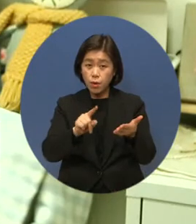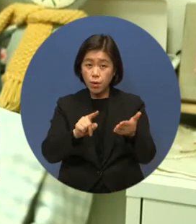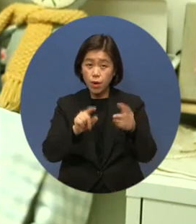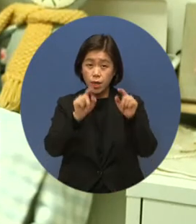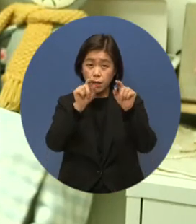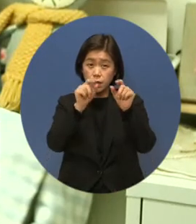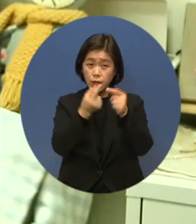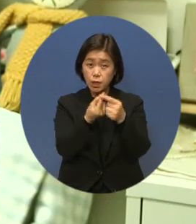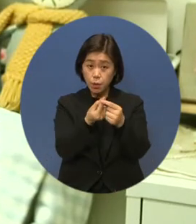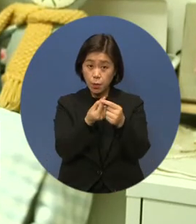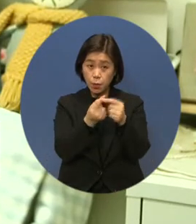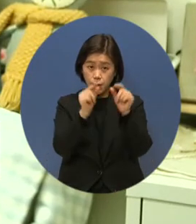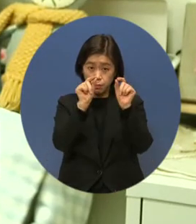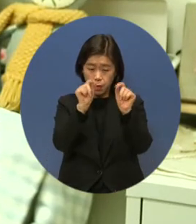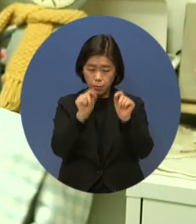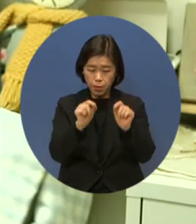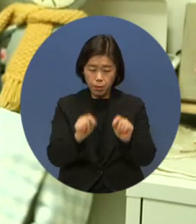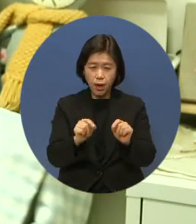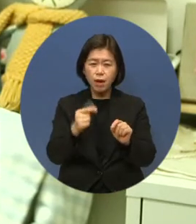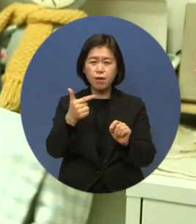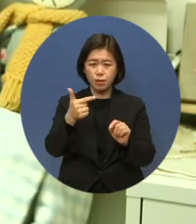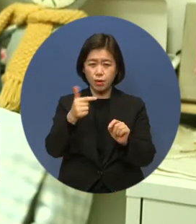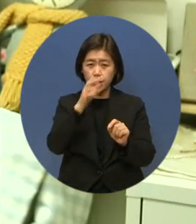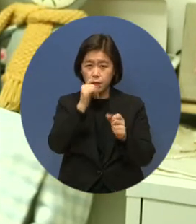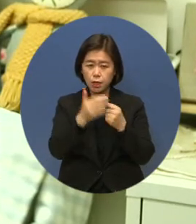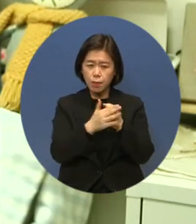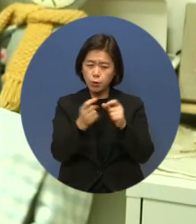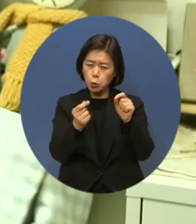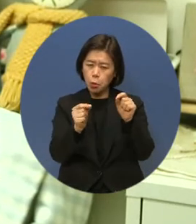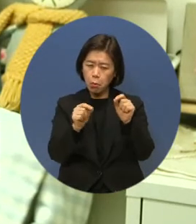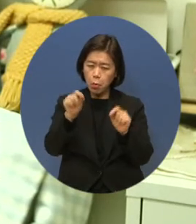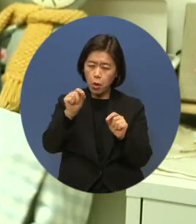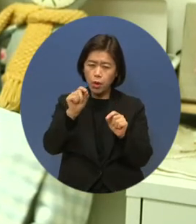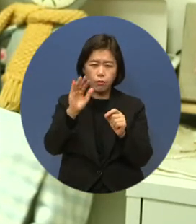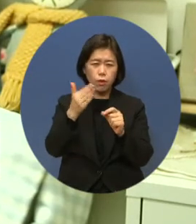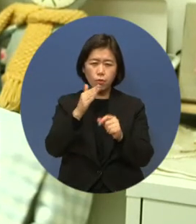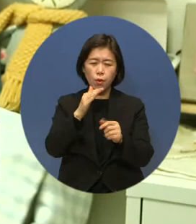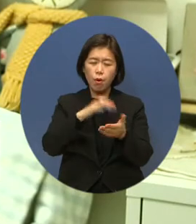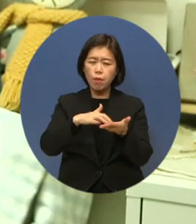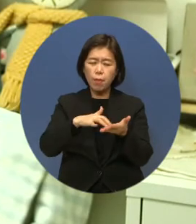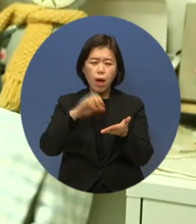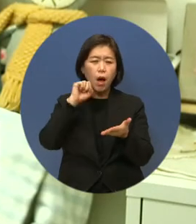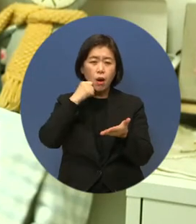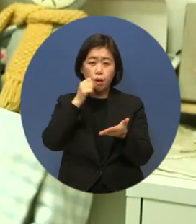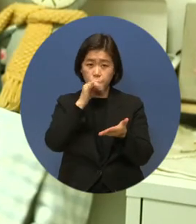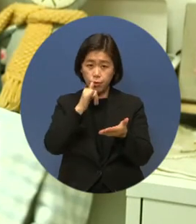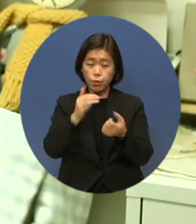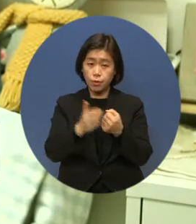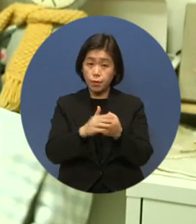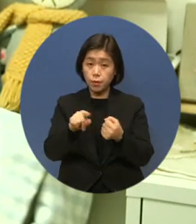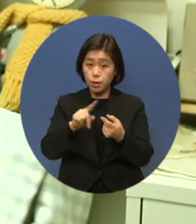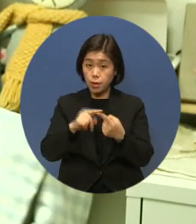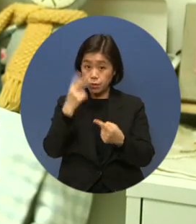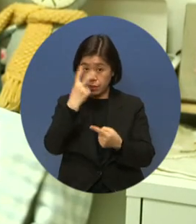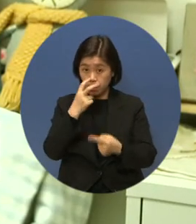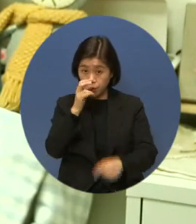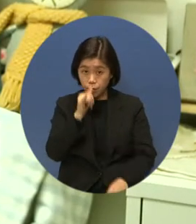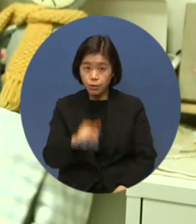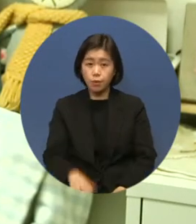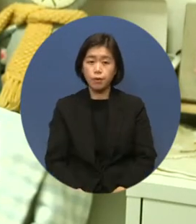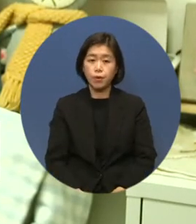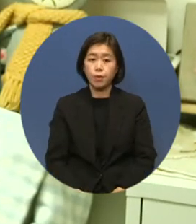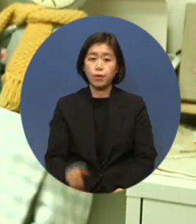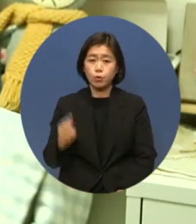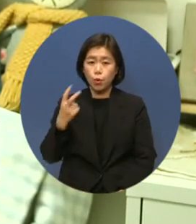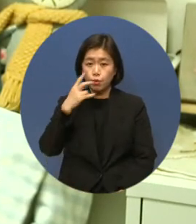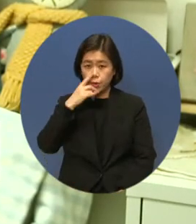같은 경우에 그래서 선생님하고 시각장애인 그리고 아동의